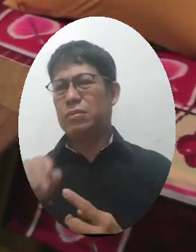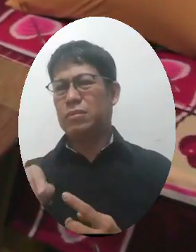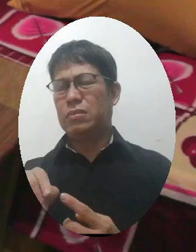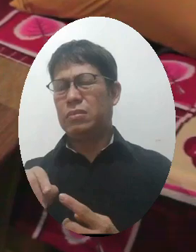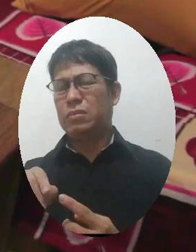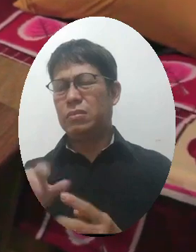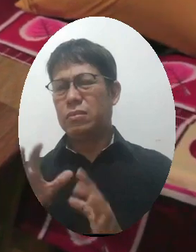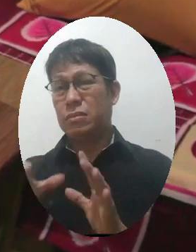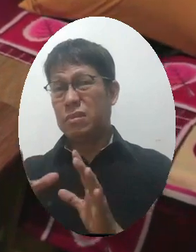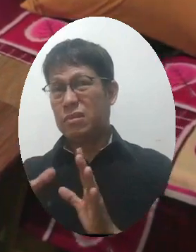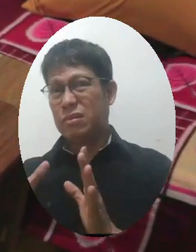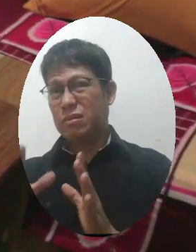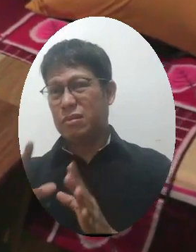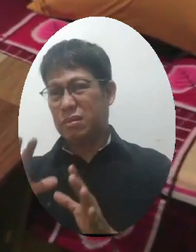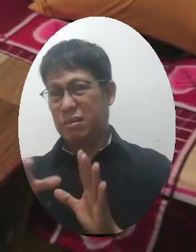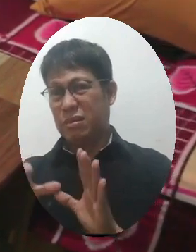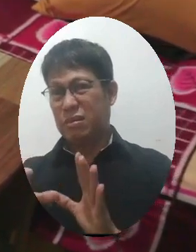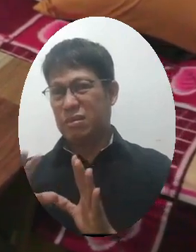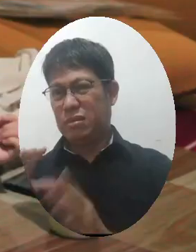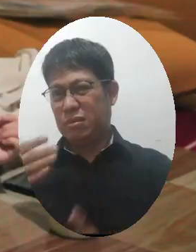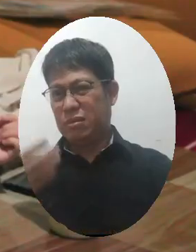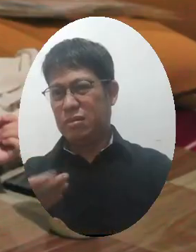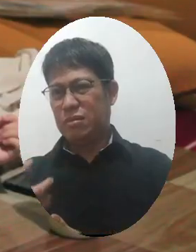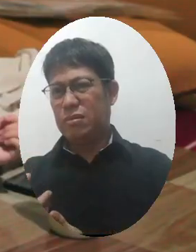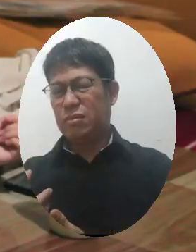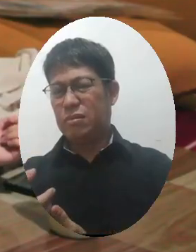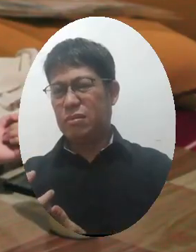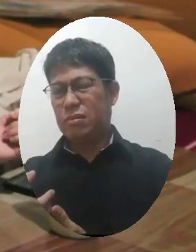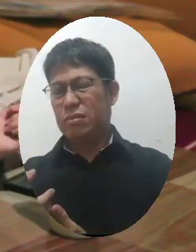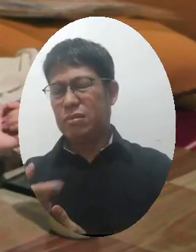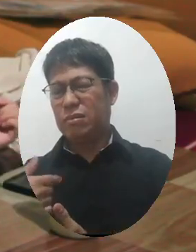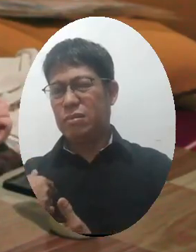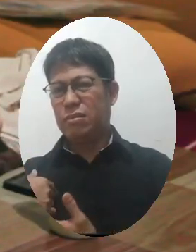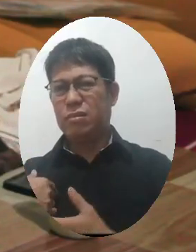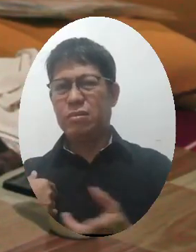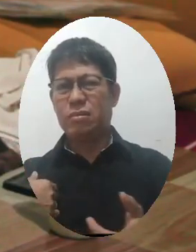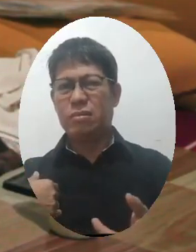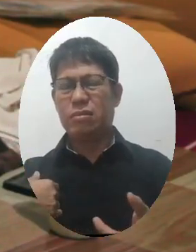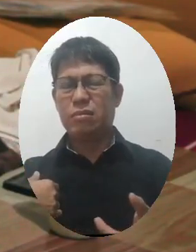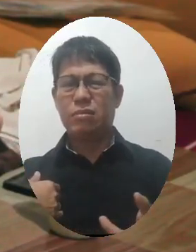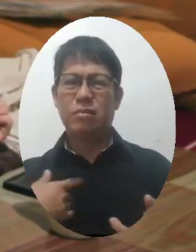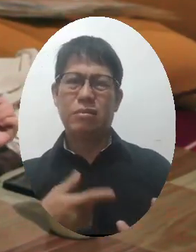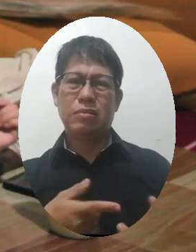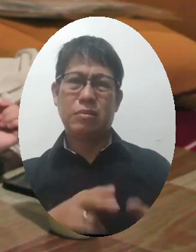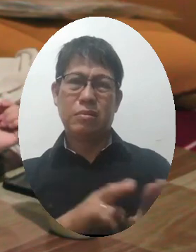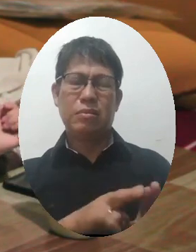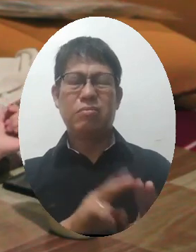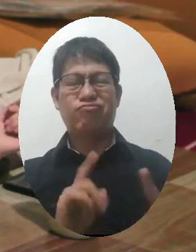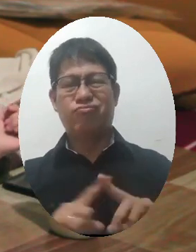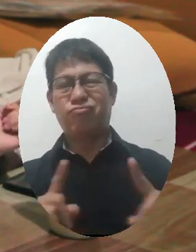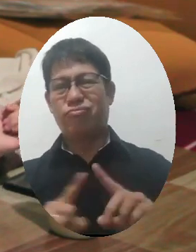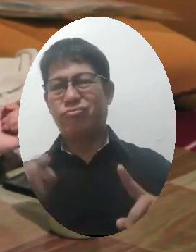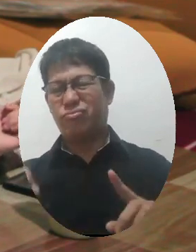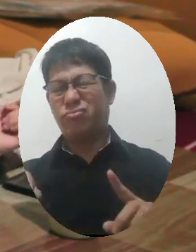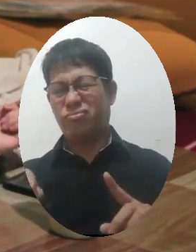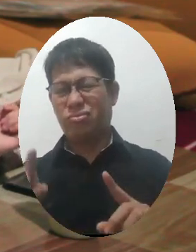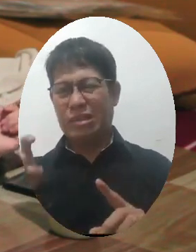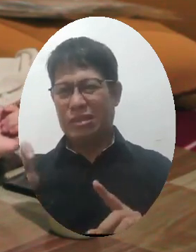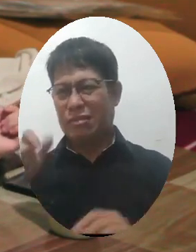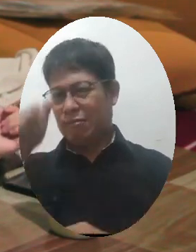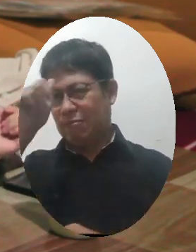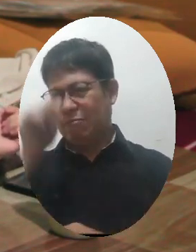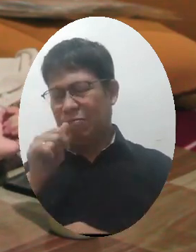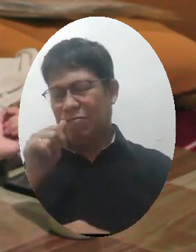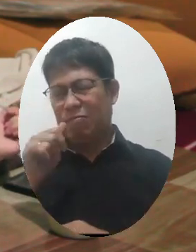sa normal na bata eh. Lahat po matitiis niyo pag po nasa ganun kayong sitwasyon.